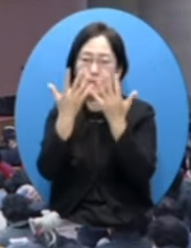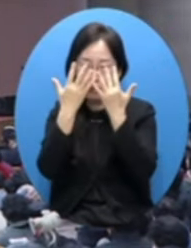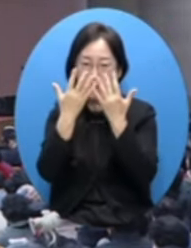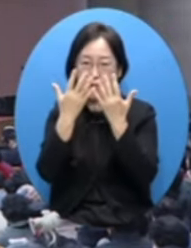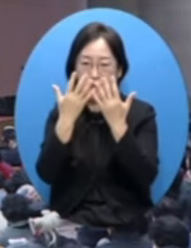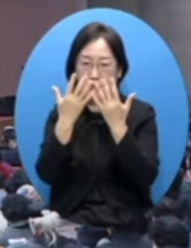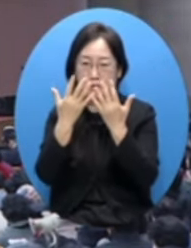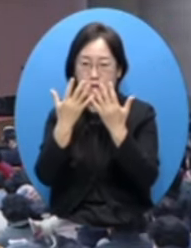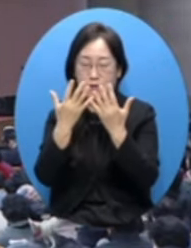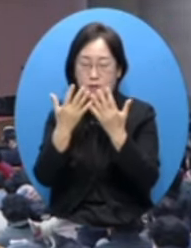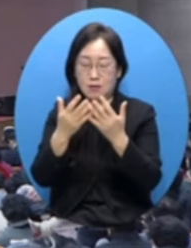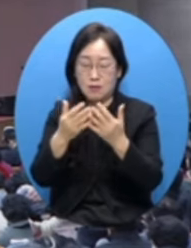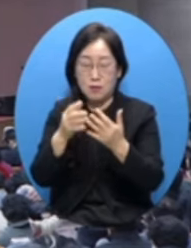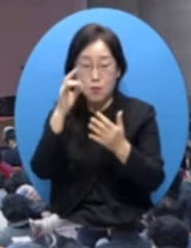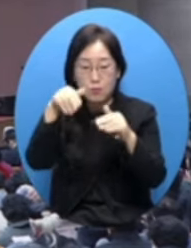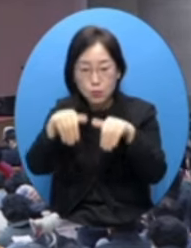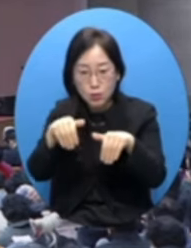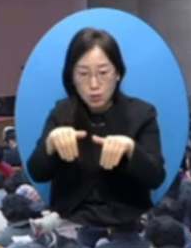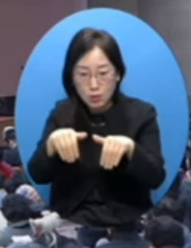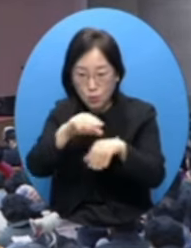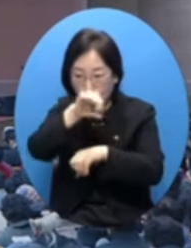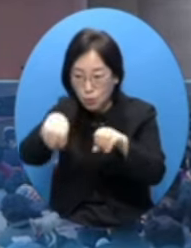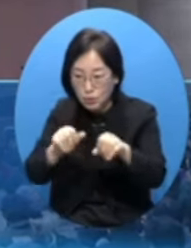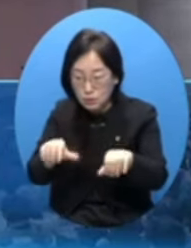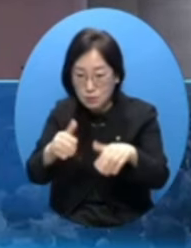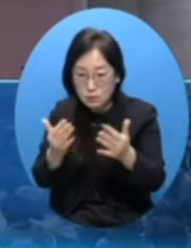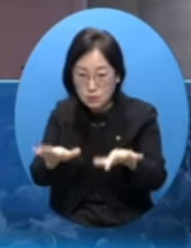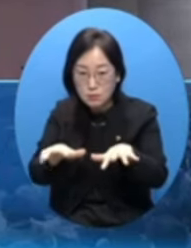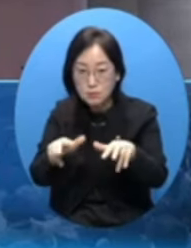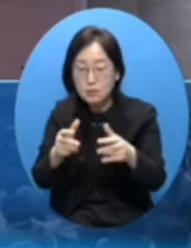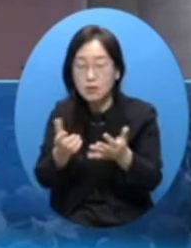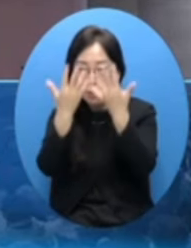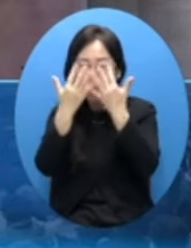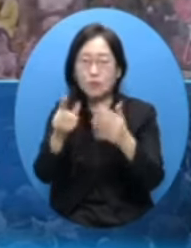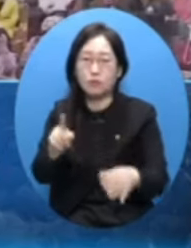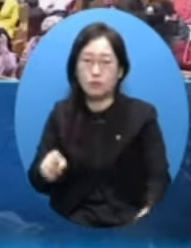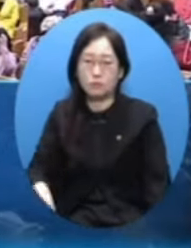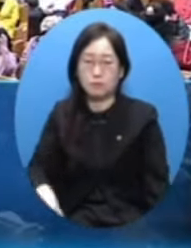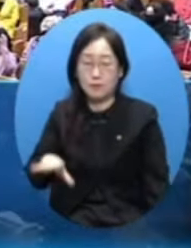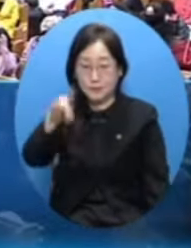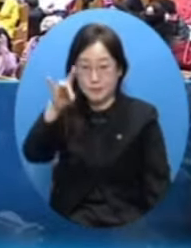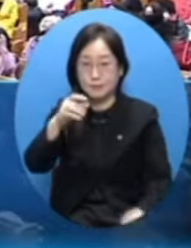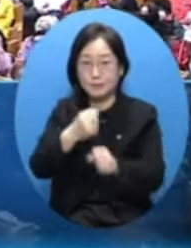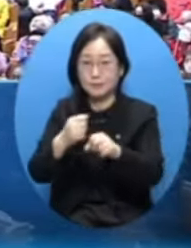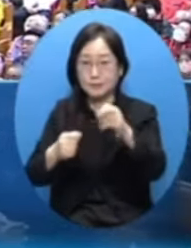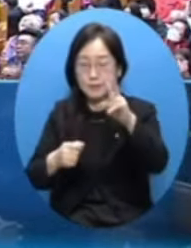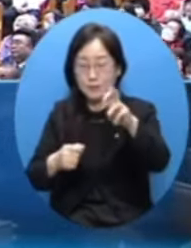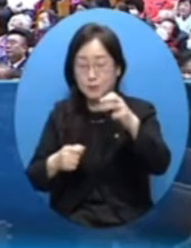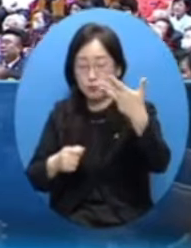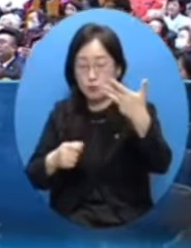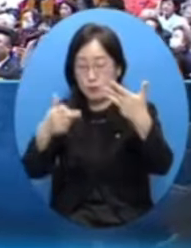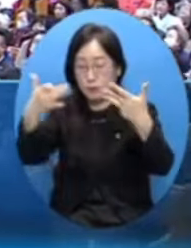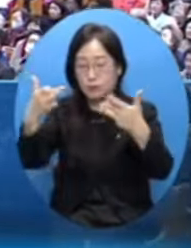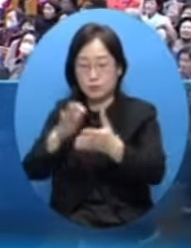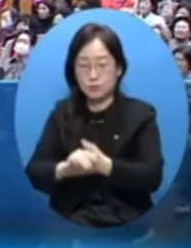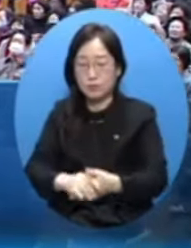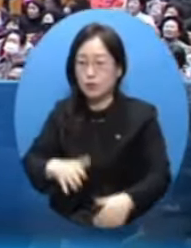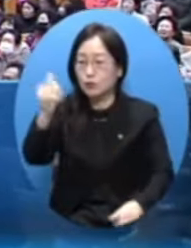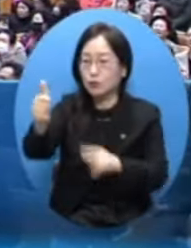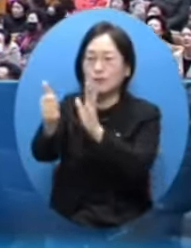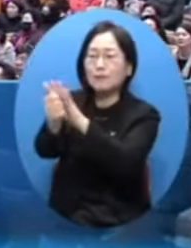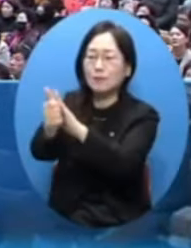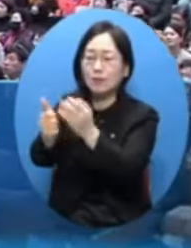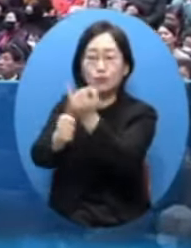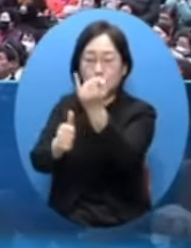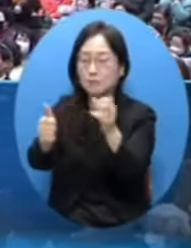감옥에 죄수로 갇힌 신세가 되었습니다. 창세기 39장 19절 20절입니다 그의 주인이 자기 아내가 자기에게 이르기를 당신의